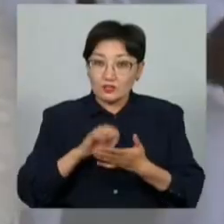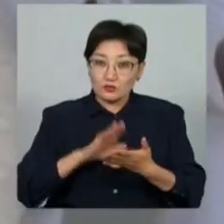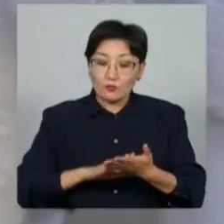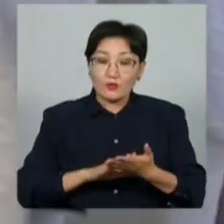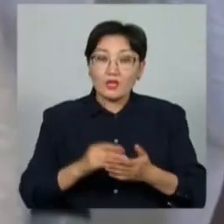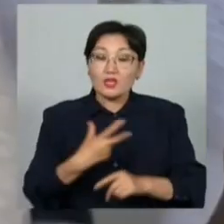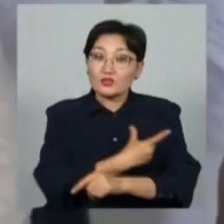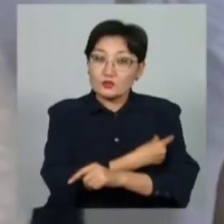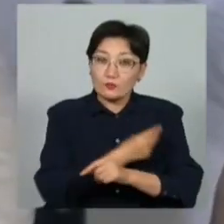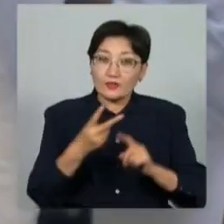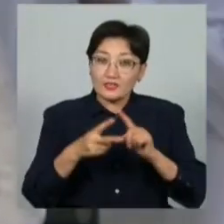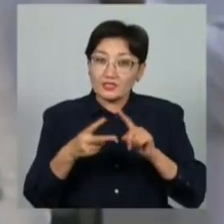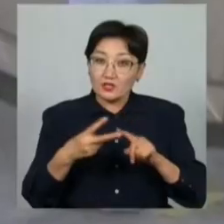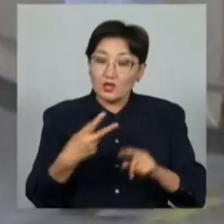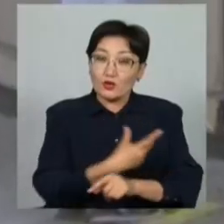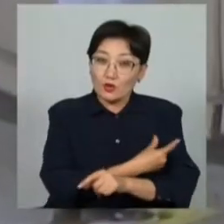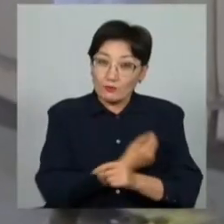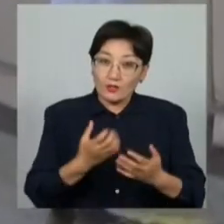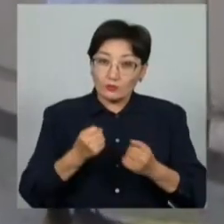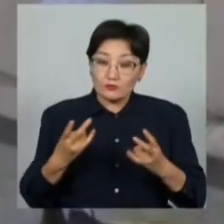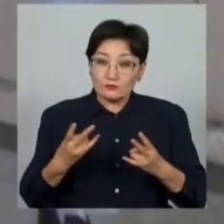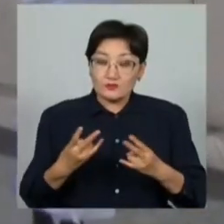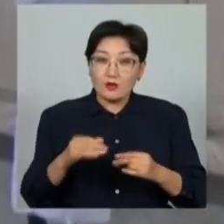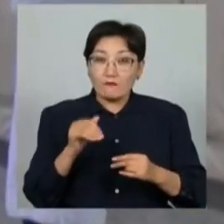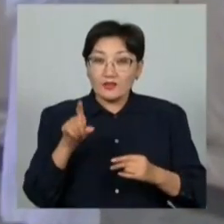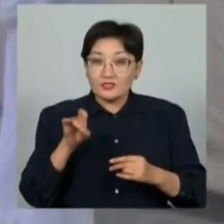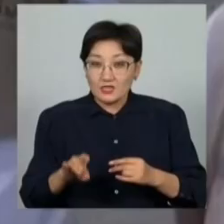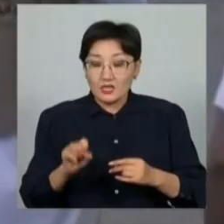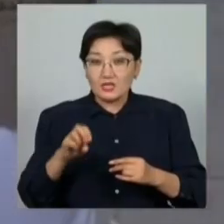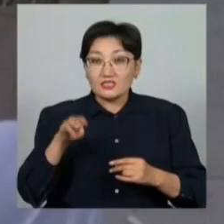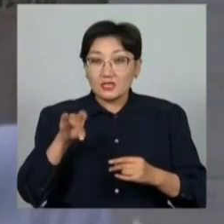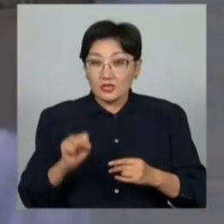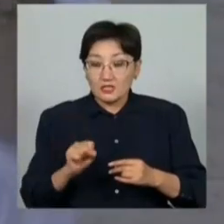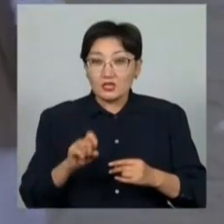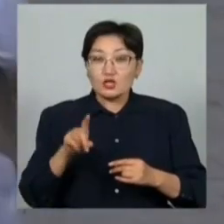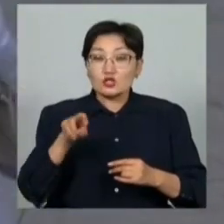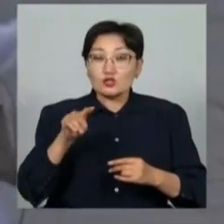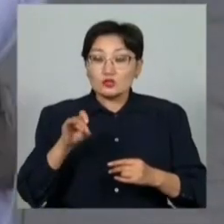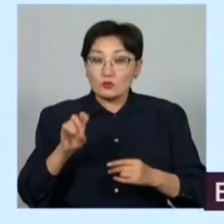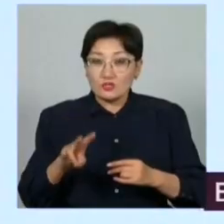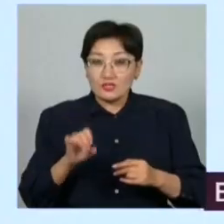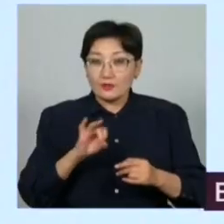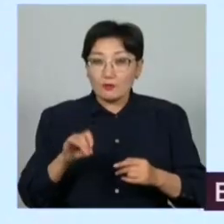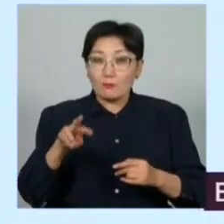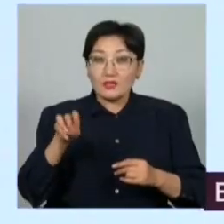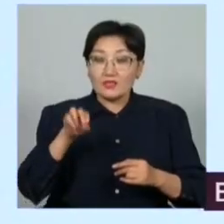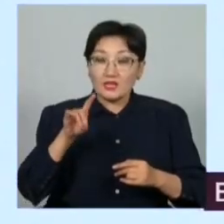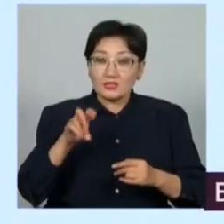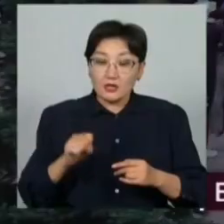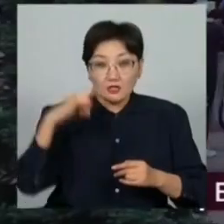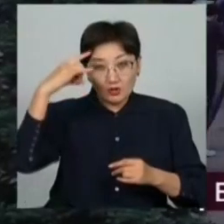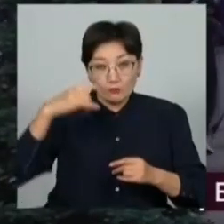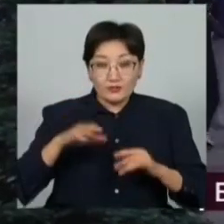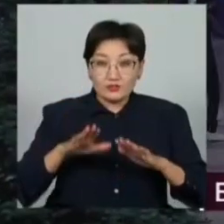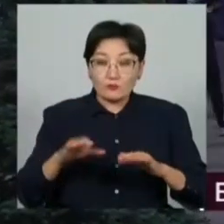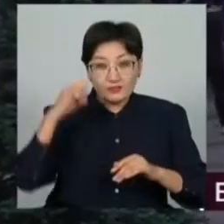бекітілген екпенің екі компонентінде алуы керек. Олар Pfizer, AstraZeneca, Johnson & Johnson немесе Moderna. Қазақстандықтарға